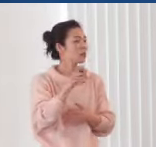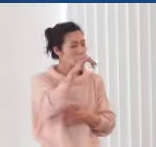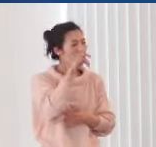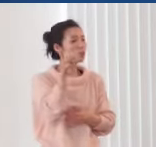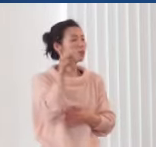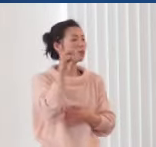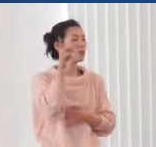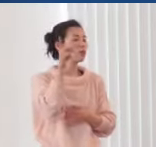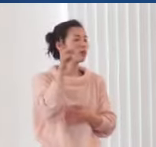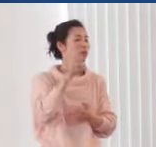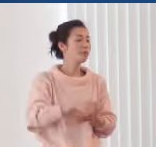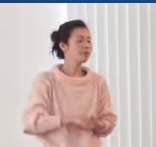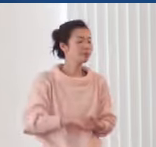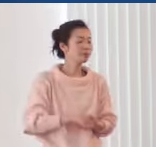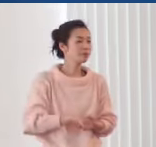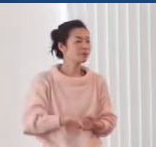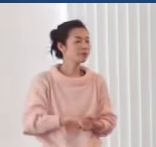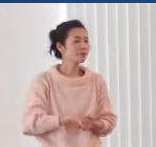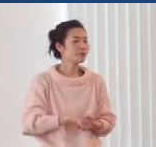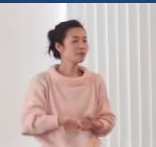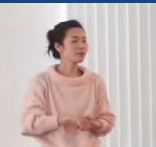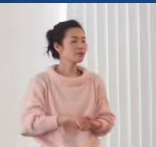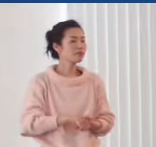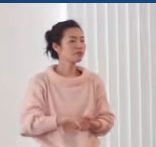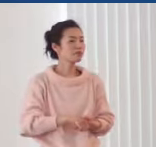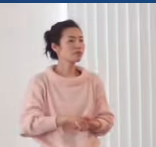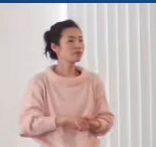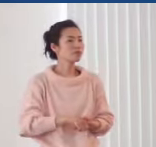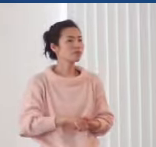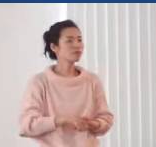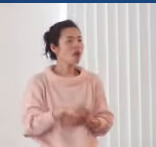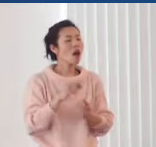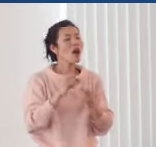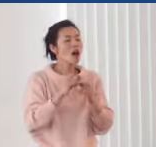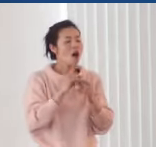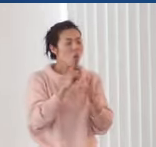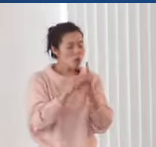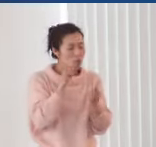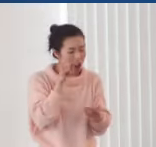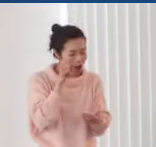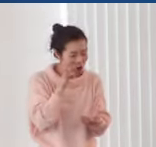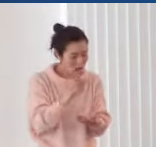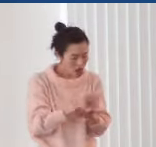ておられるでしょうか。永遠への思いを与えられた。